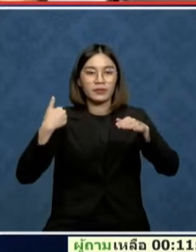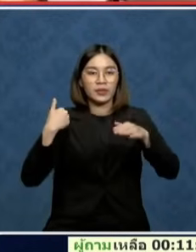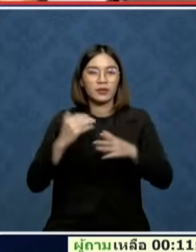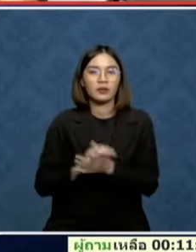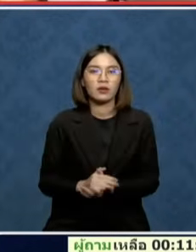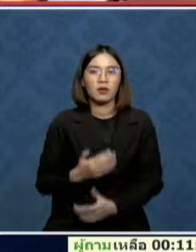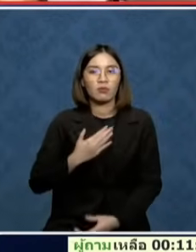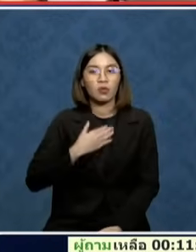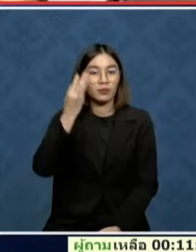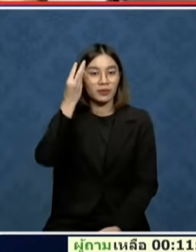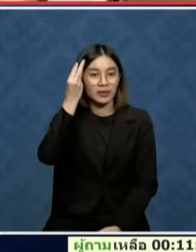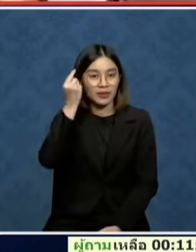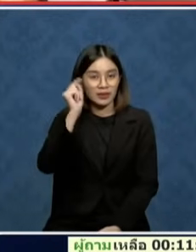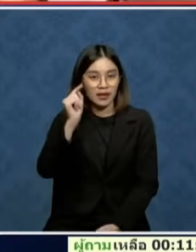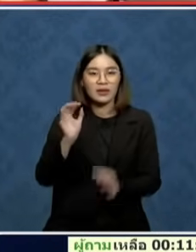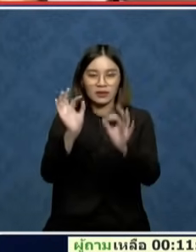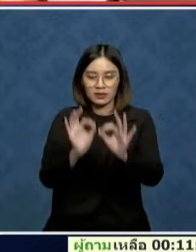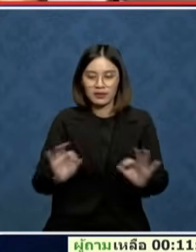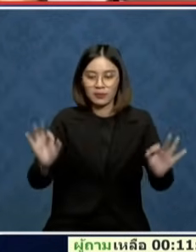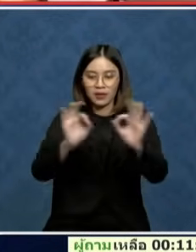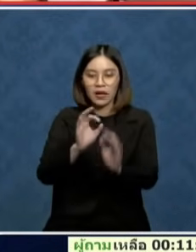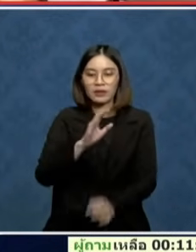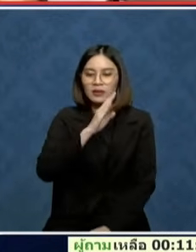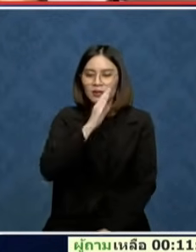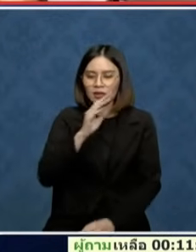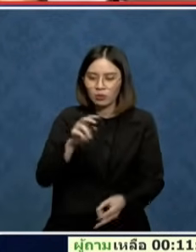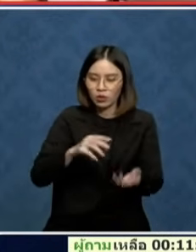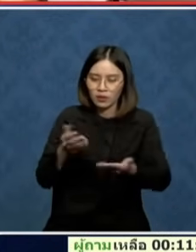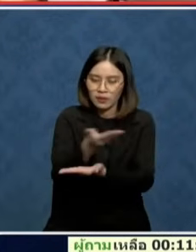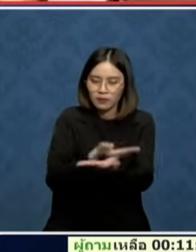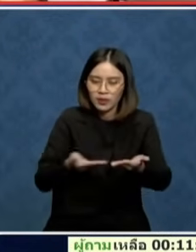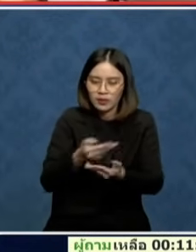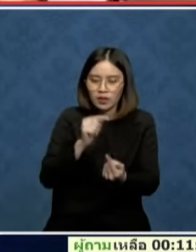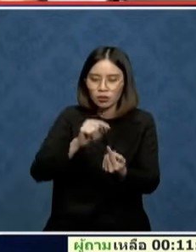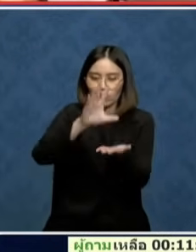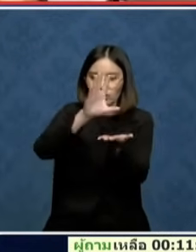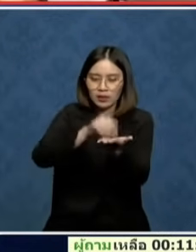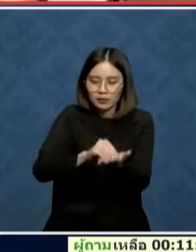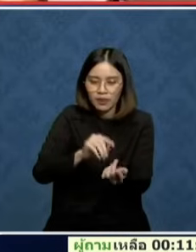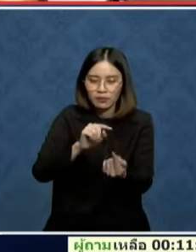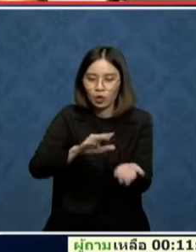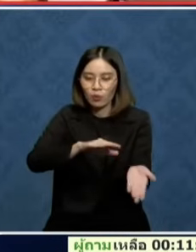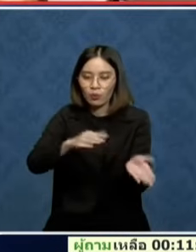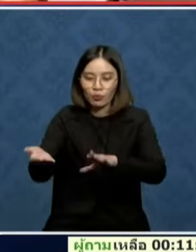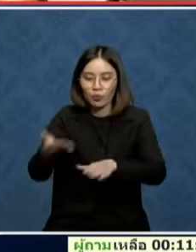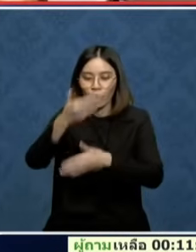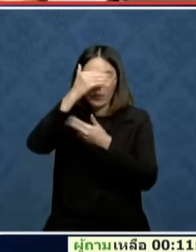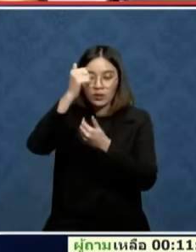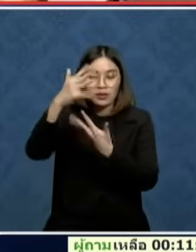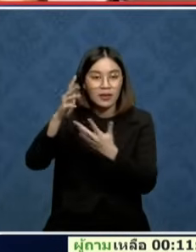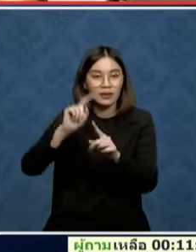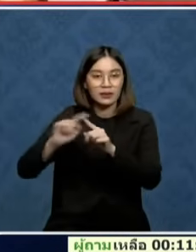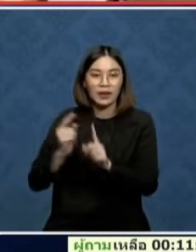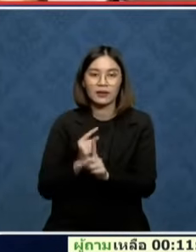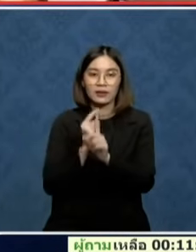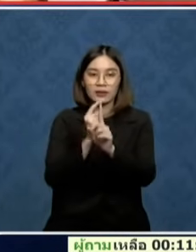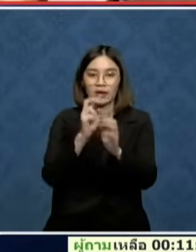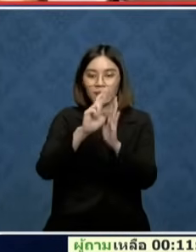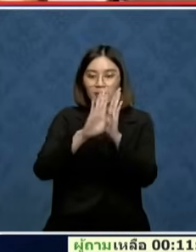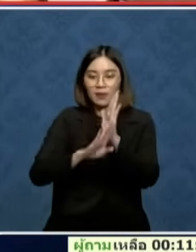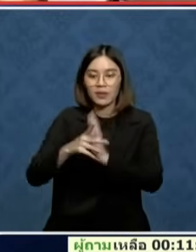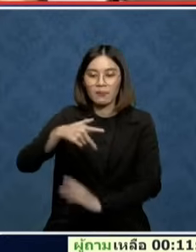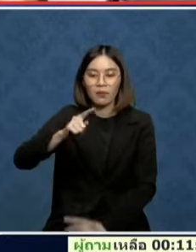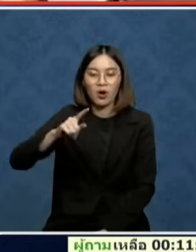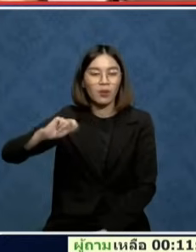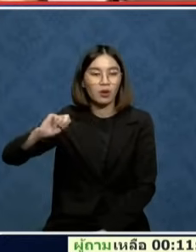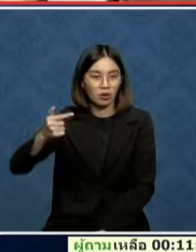ครับผมคิดว่าเรื่องนี้เป็นเรื่องสำคัญเพราะหากเราพิจารณาจากข้อมูลการคว่ำบาตรซึ่งเป็นไปตามระเบียบของปป